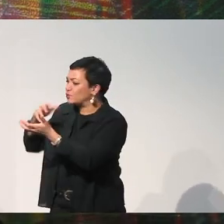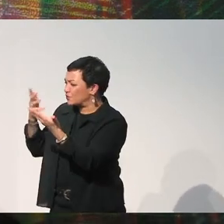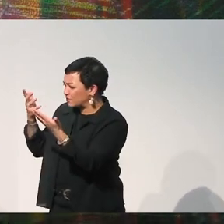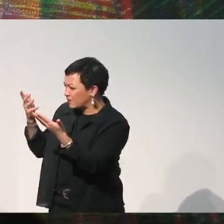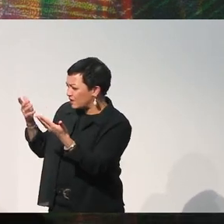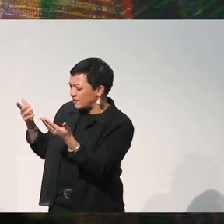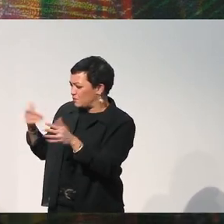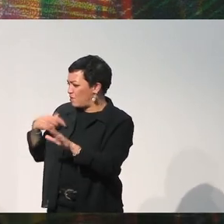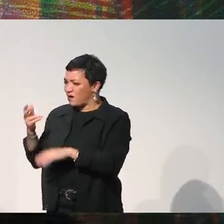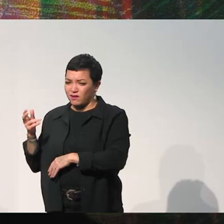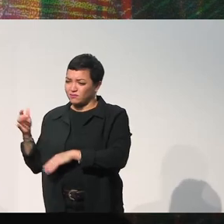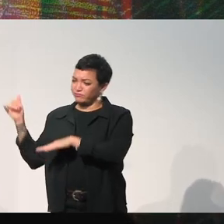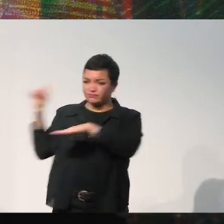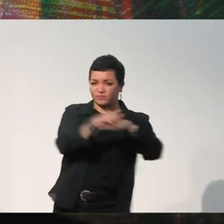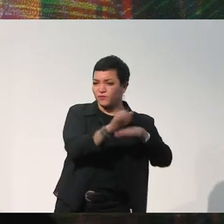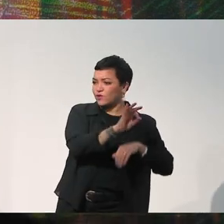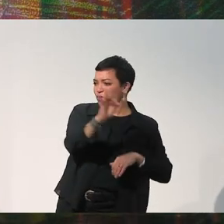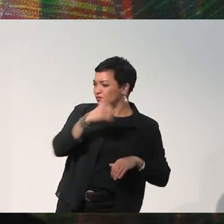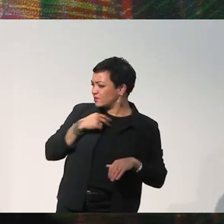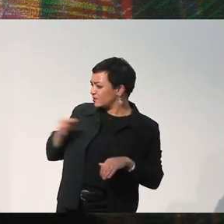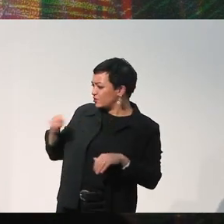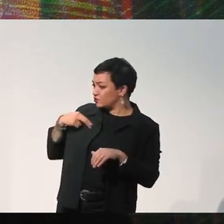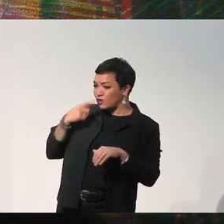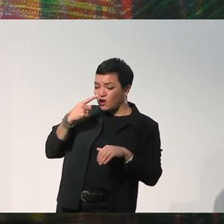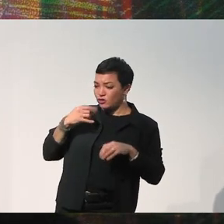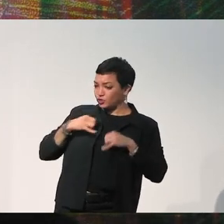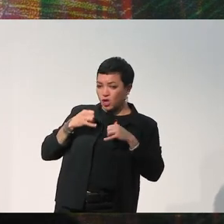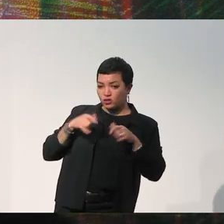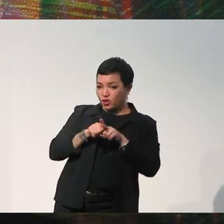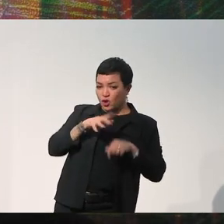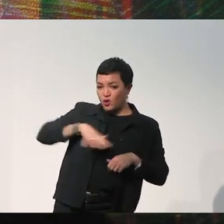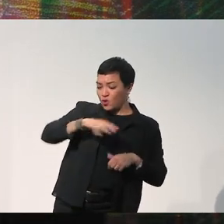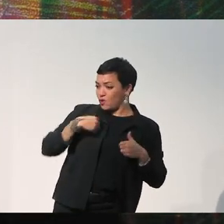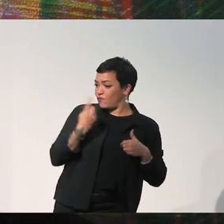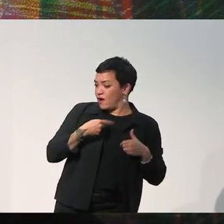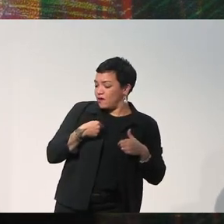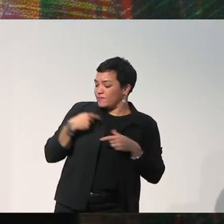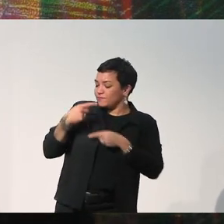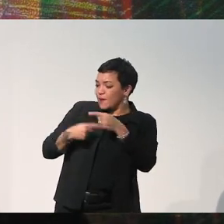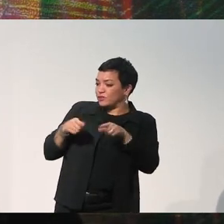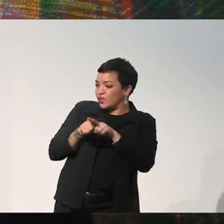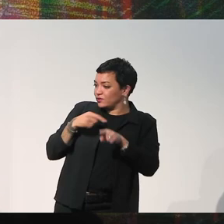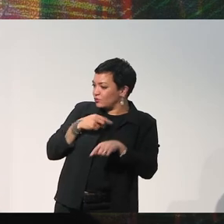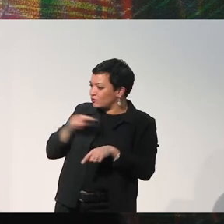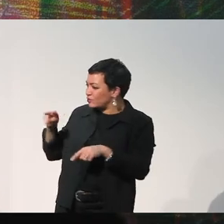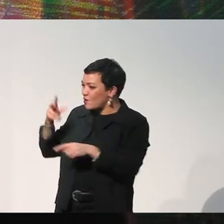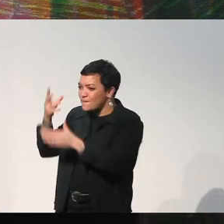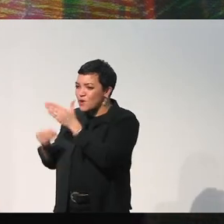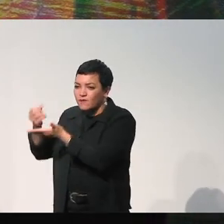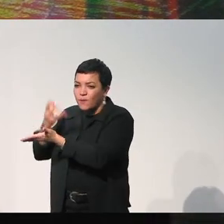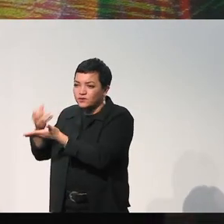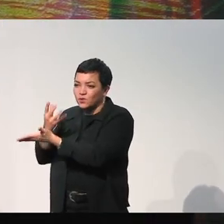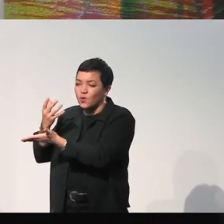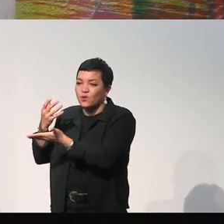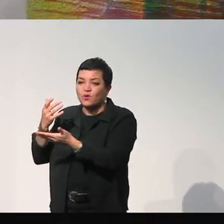sais pas, c'est très bizarre pour les gens de ma génération, je sens que après cette Révolution, alors évidemment elle n'a pas porté ses fruits du tout, mais